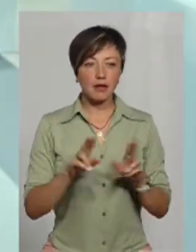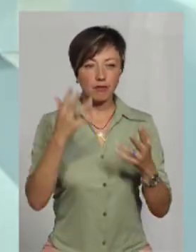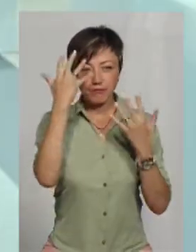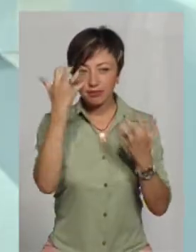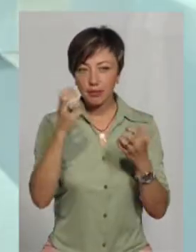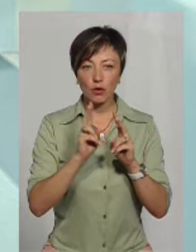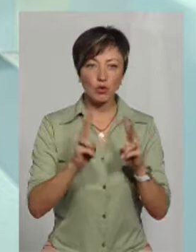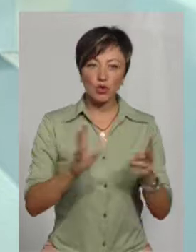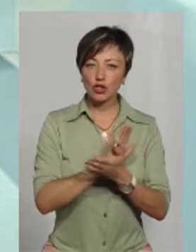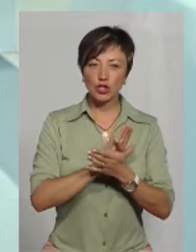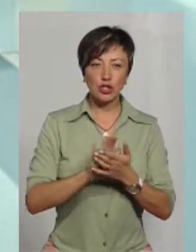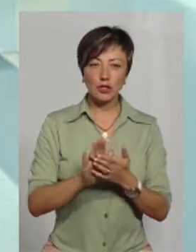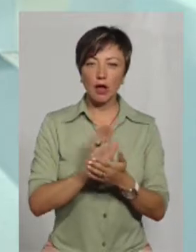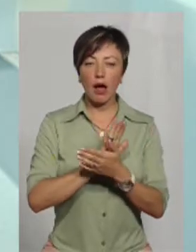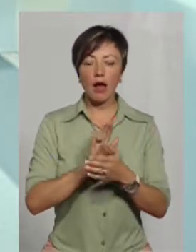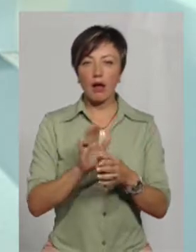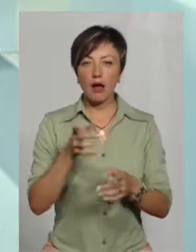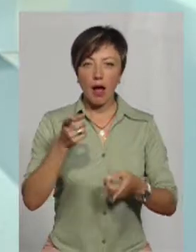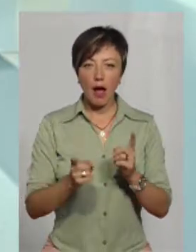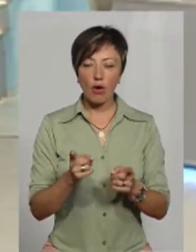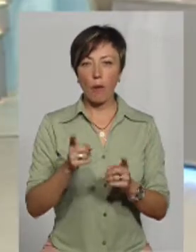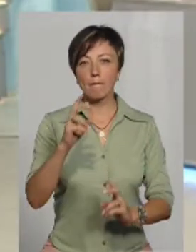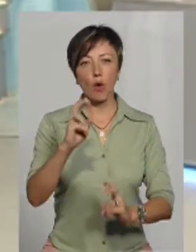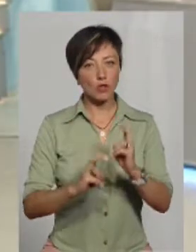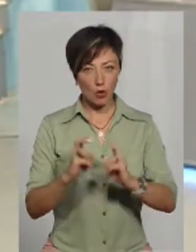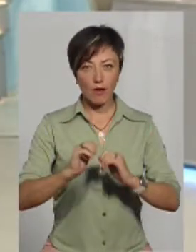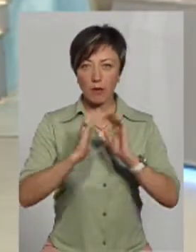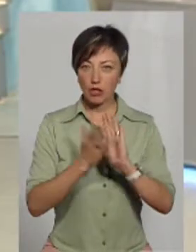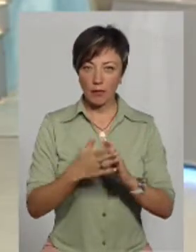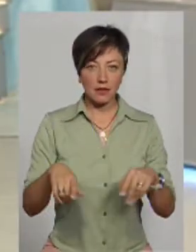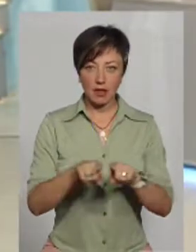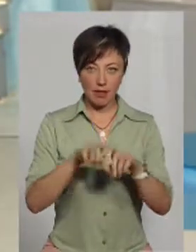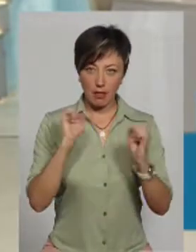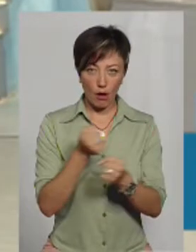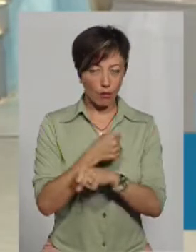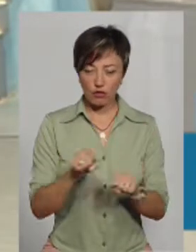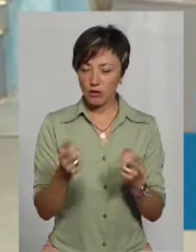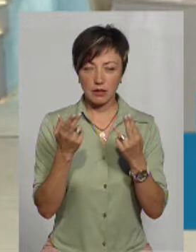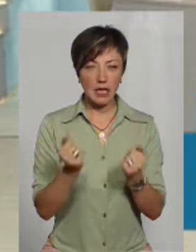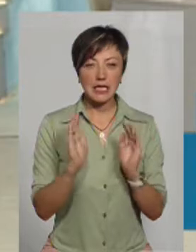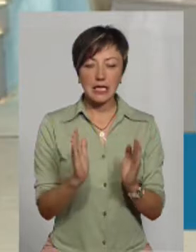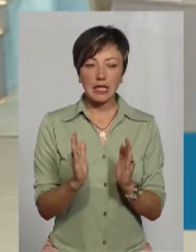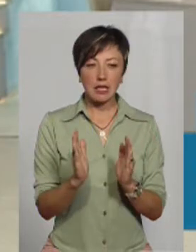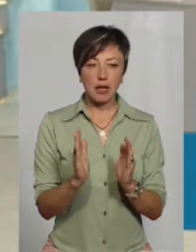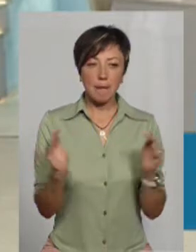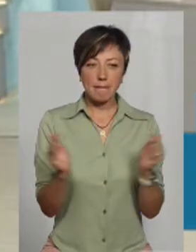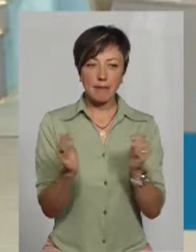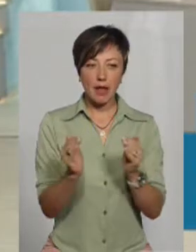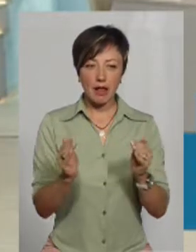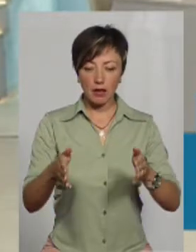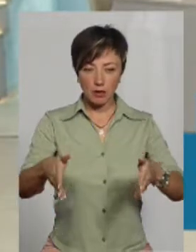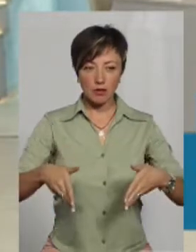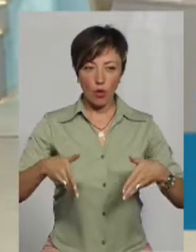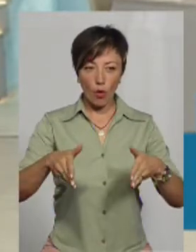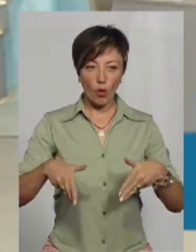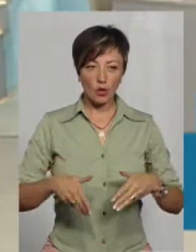фанатики, які вже чисто, от, там, еко, все має ну, напевно, бути. В промислових масштабах таке взагалі неможливо, це неможливо. Так? Це тільки йдеться про невеличкі ділянки,